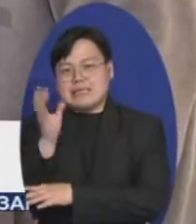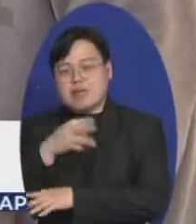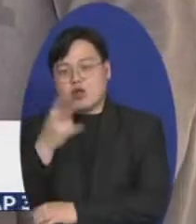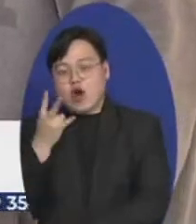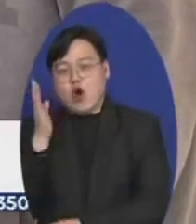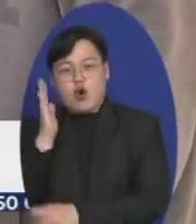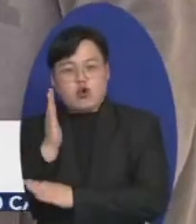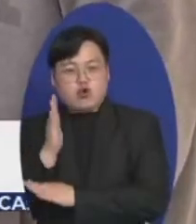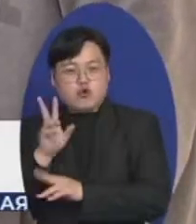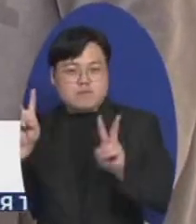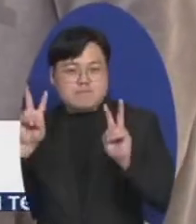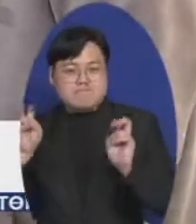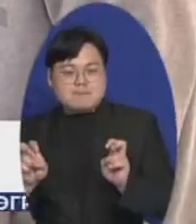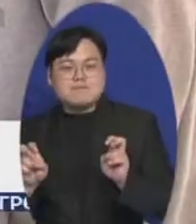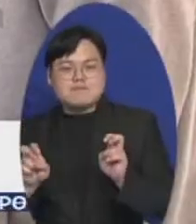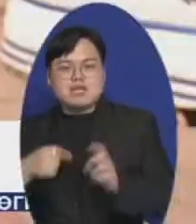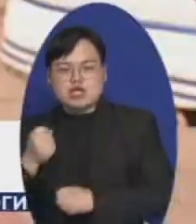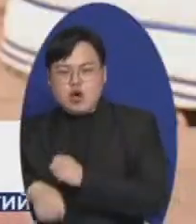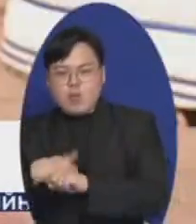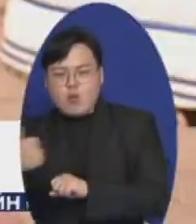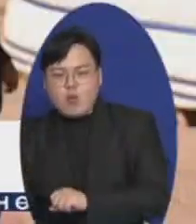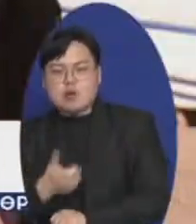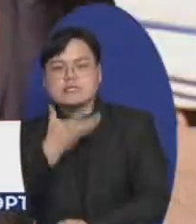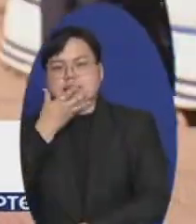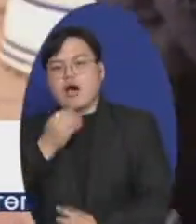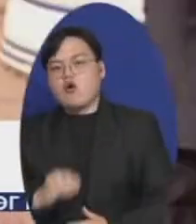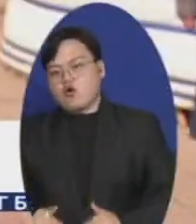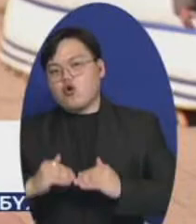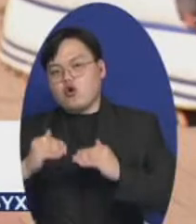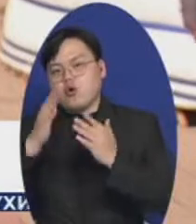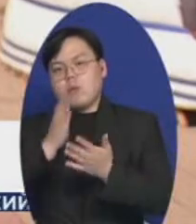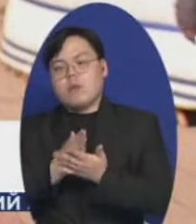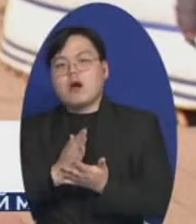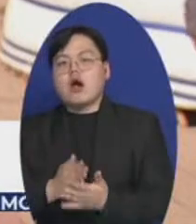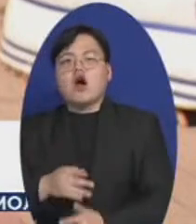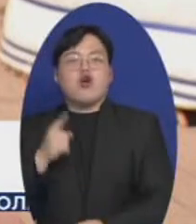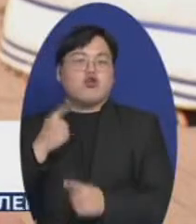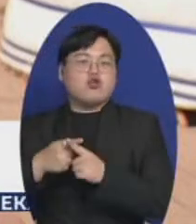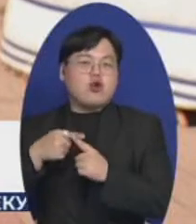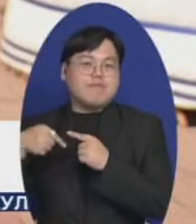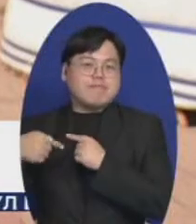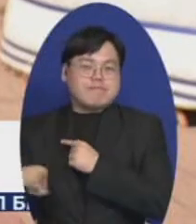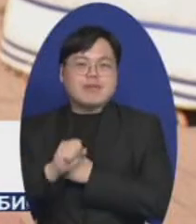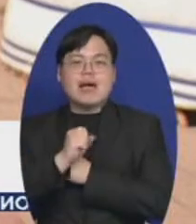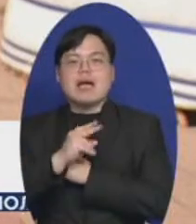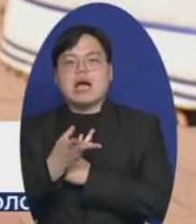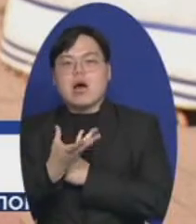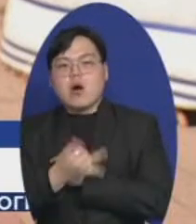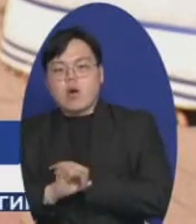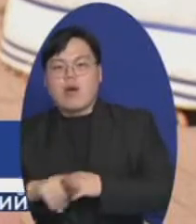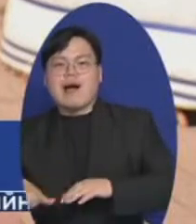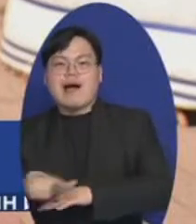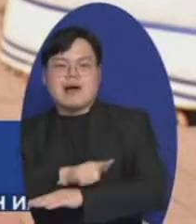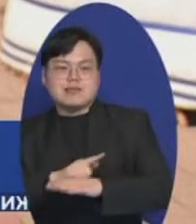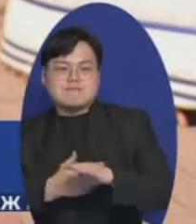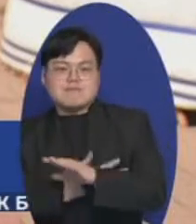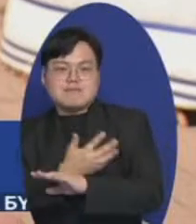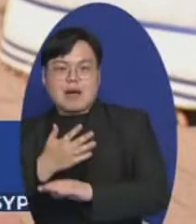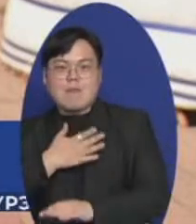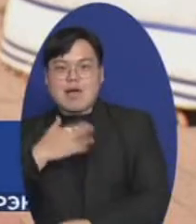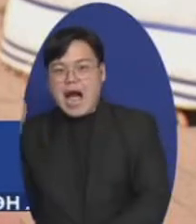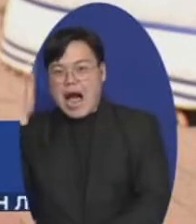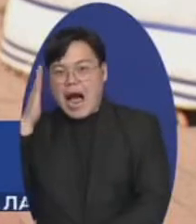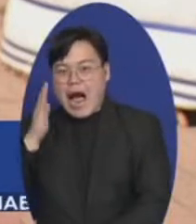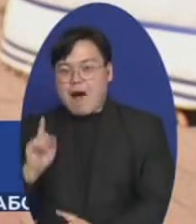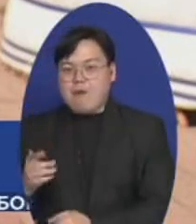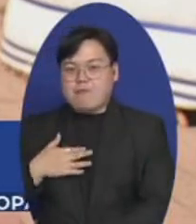бүр илүү өргөн дэлгэр болж байна. Өдөө аж ахуйн салбар дээр бас газар тариалангийн салбар дээр автогаан төссөн болохоор энэ